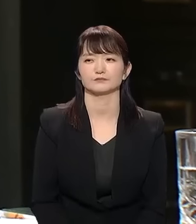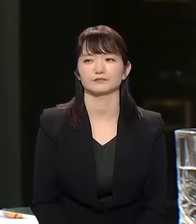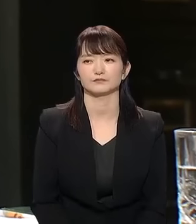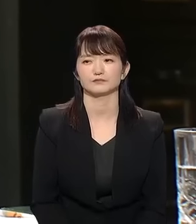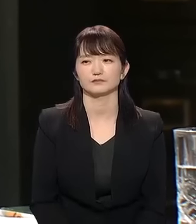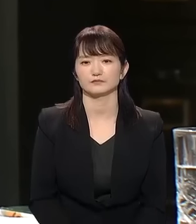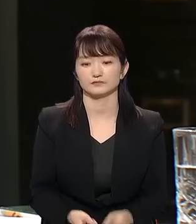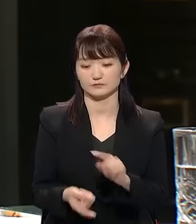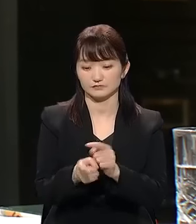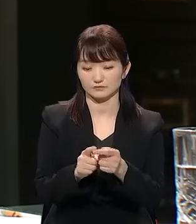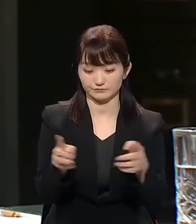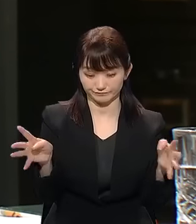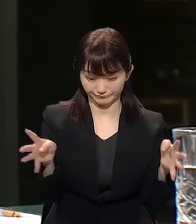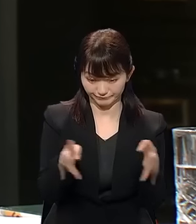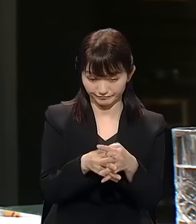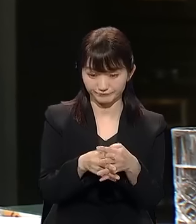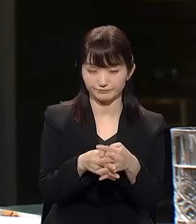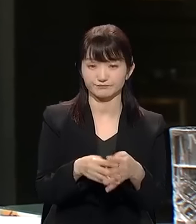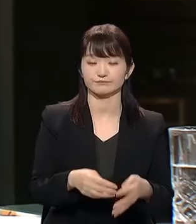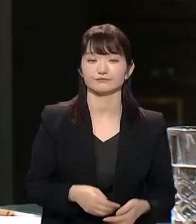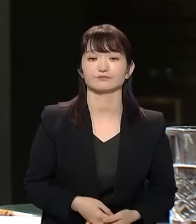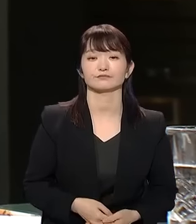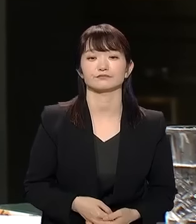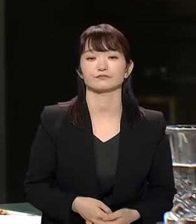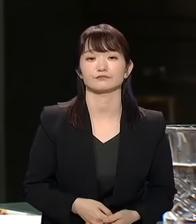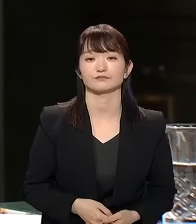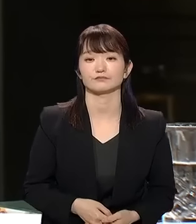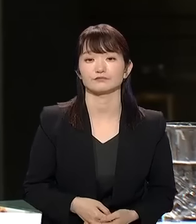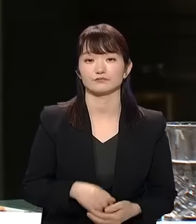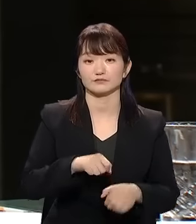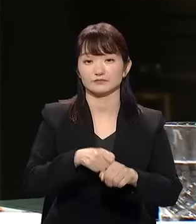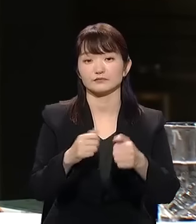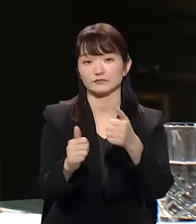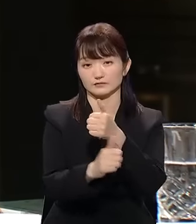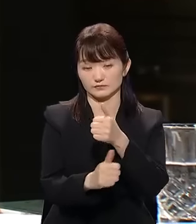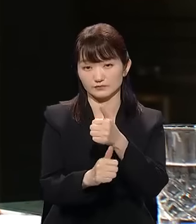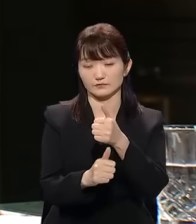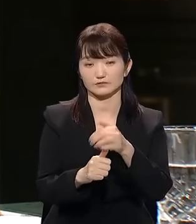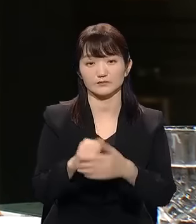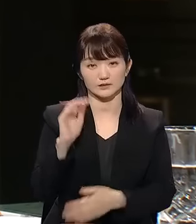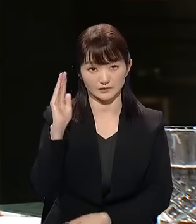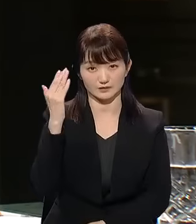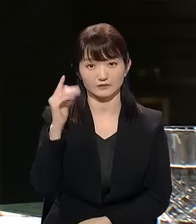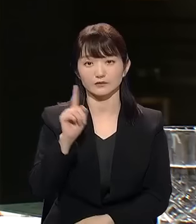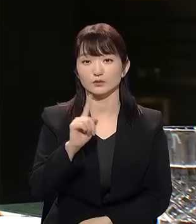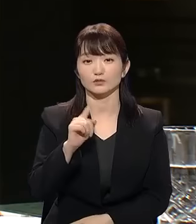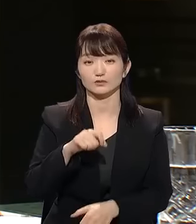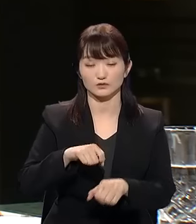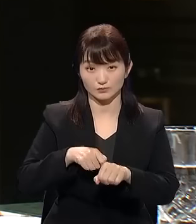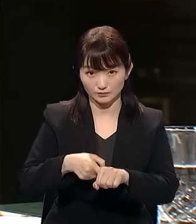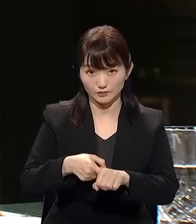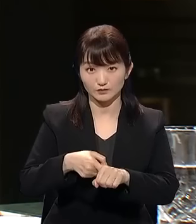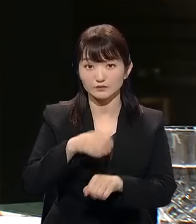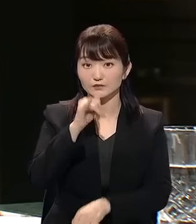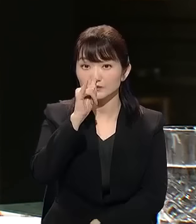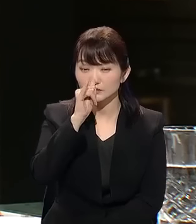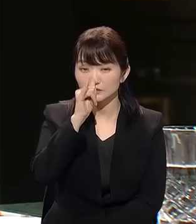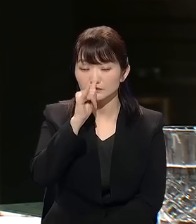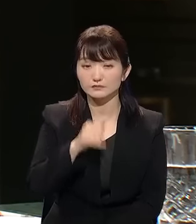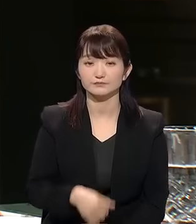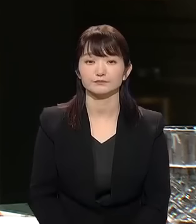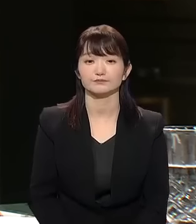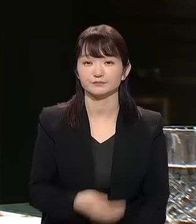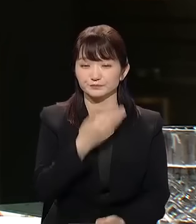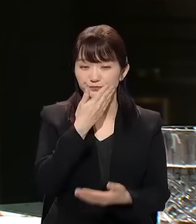했습니다 합의 했어요 자 그런데 징계 위원회가 열렸 대요 최근에 어떤 처분이 내려졌을요